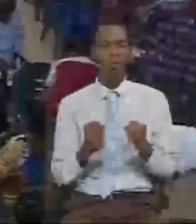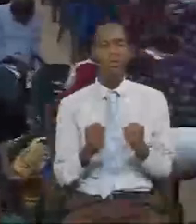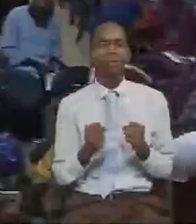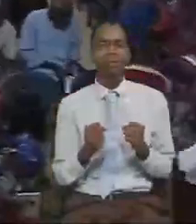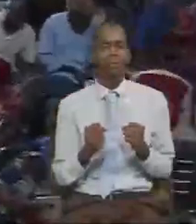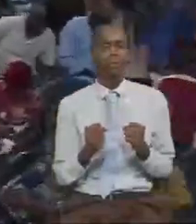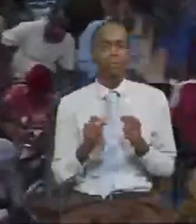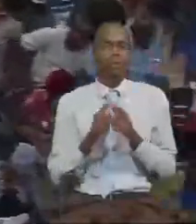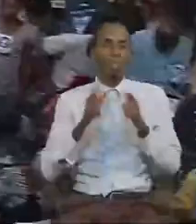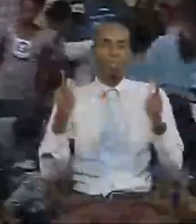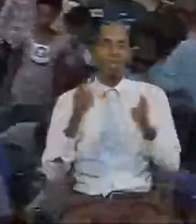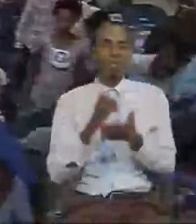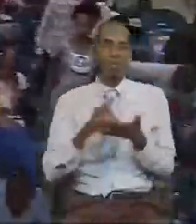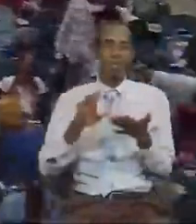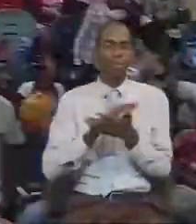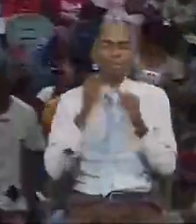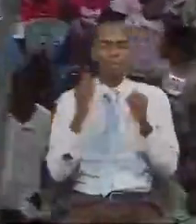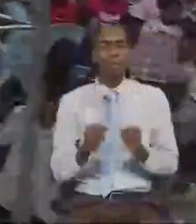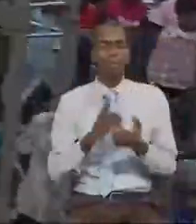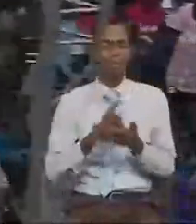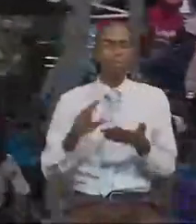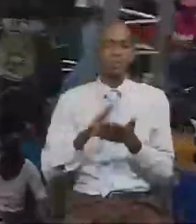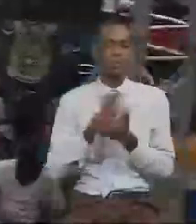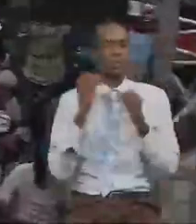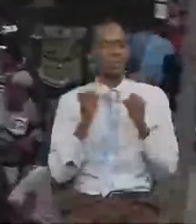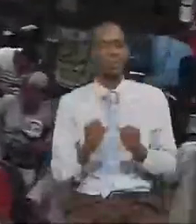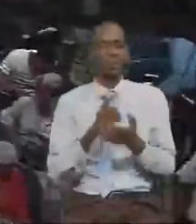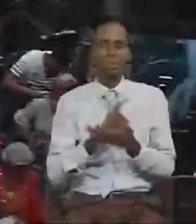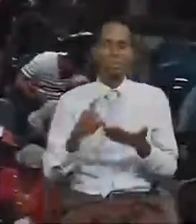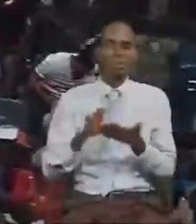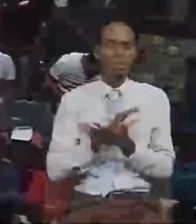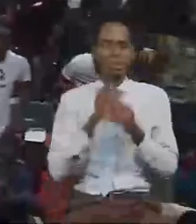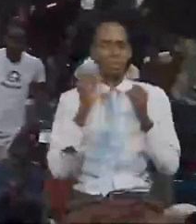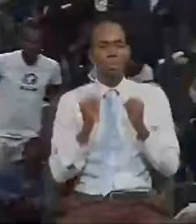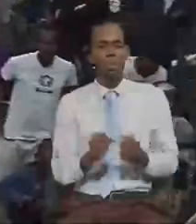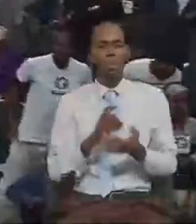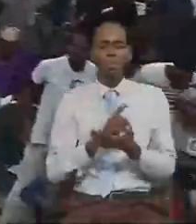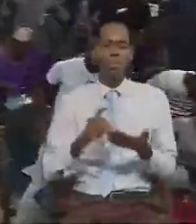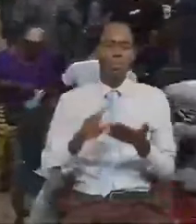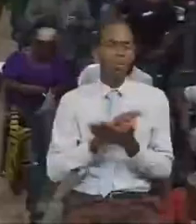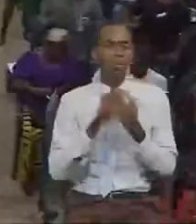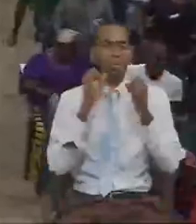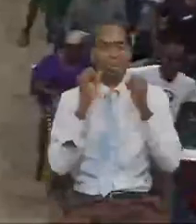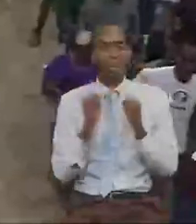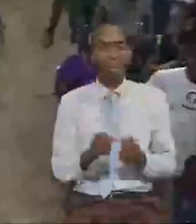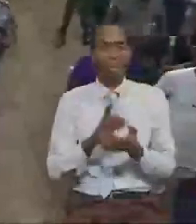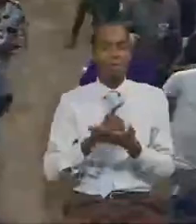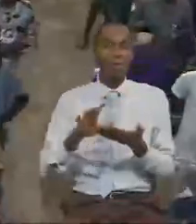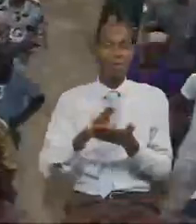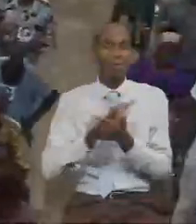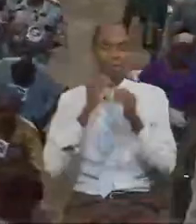puissance surnaturelle, la puissance surnaturelle, la puissance surnaturelle, la puissance surnaturelle, la puissance